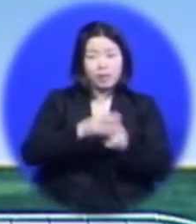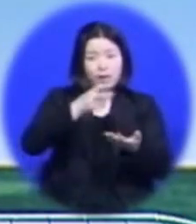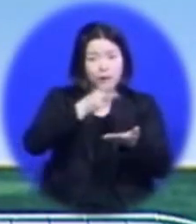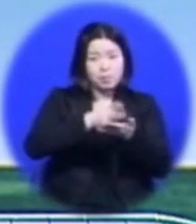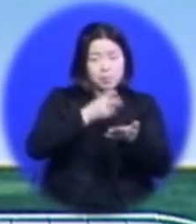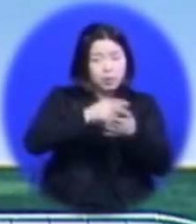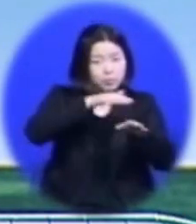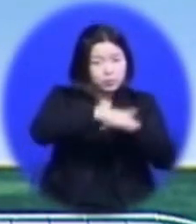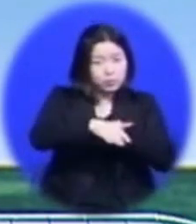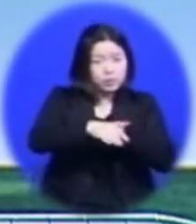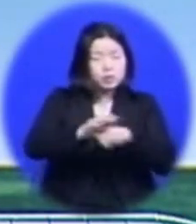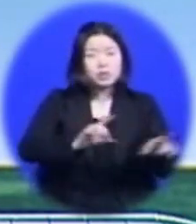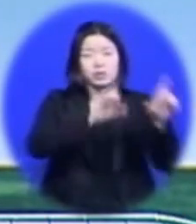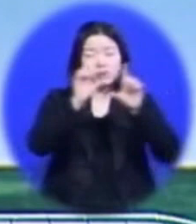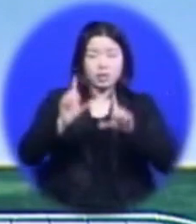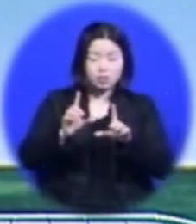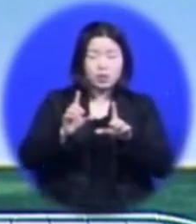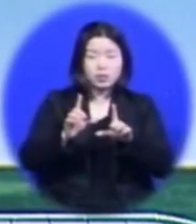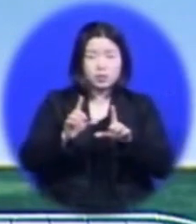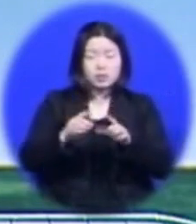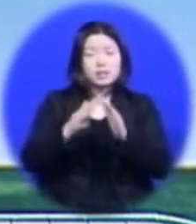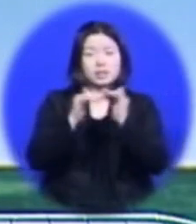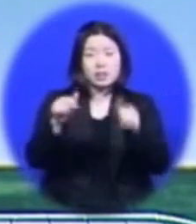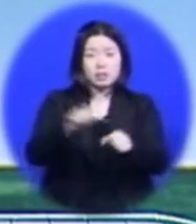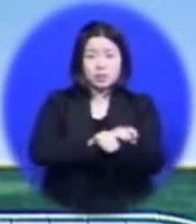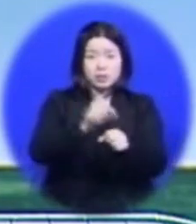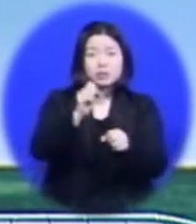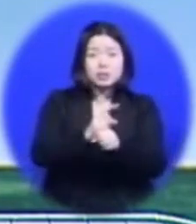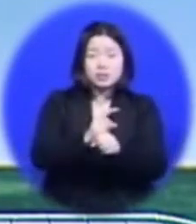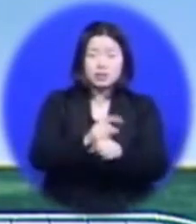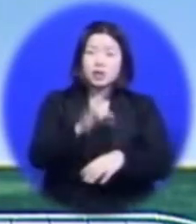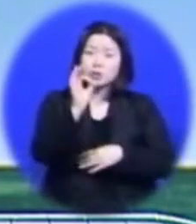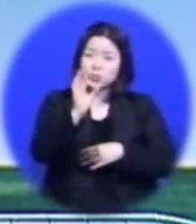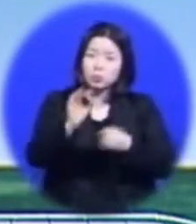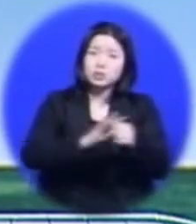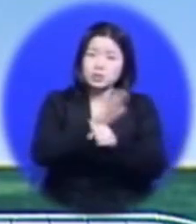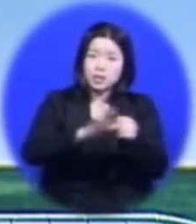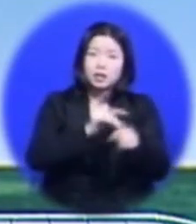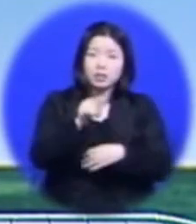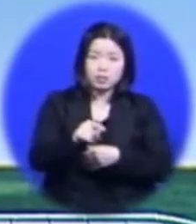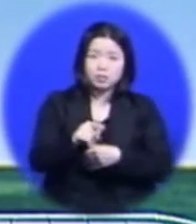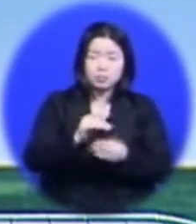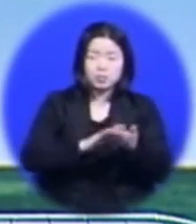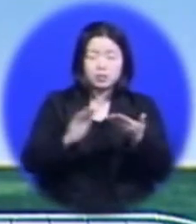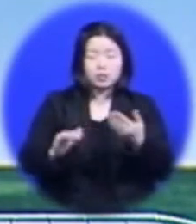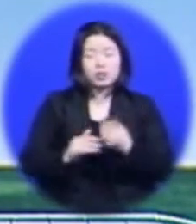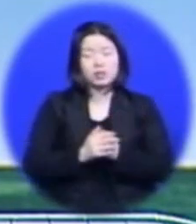율법적인 신앙생활, 율법주의적인 신앙생활 하는 사람의 특징이 돈을 사랑하는 겁니다.